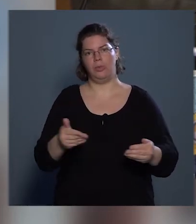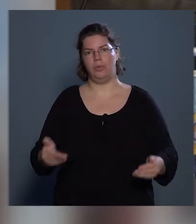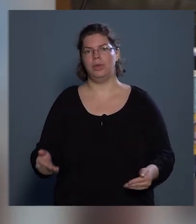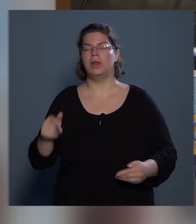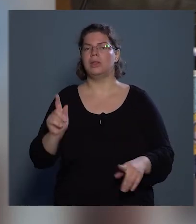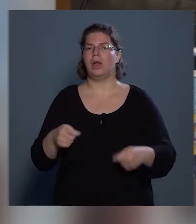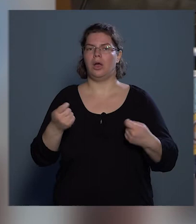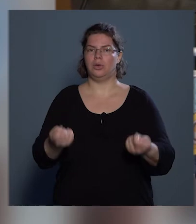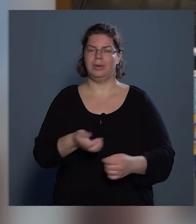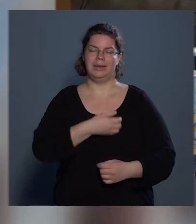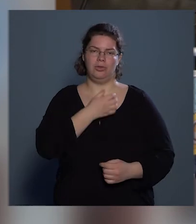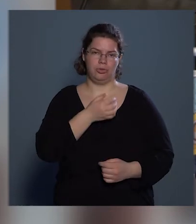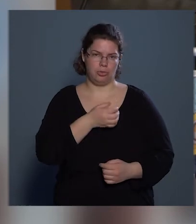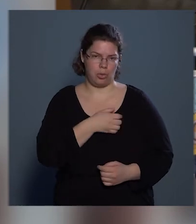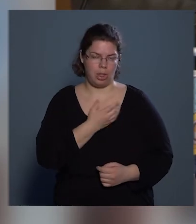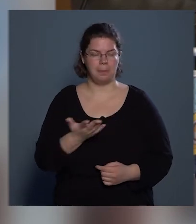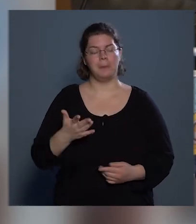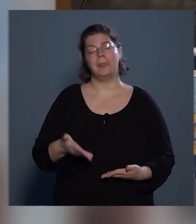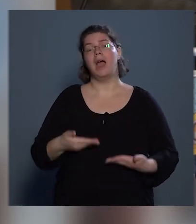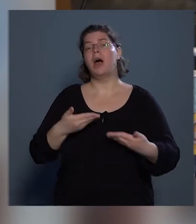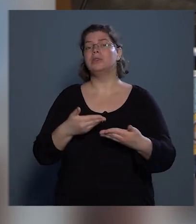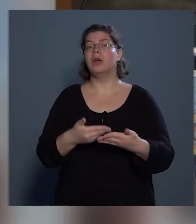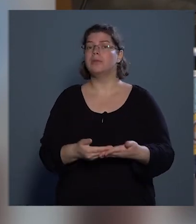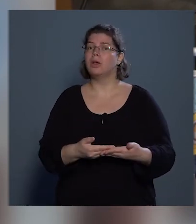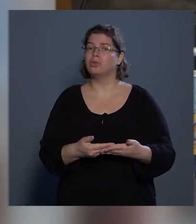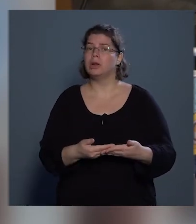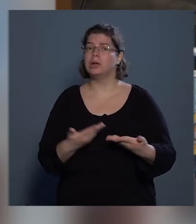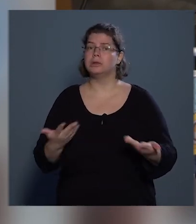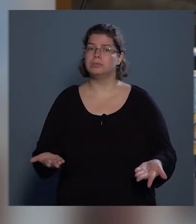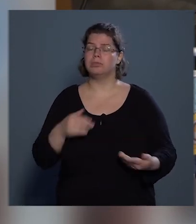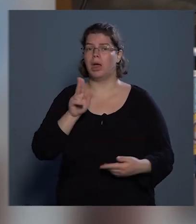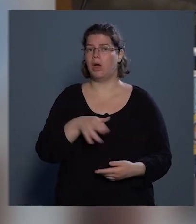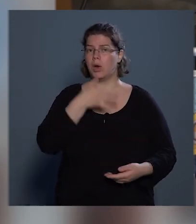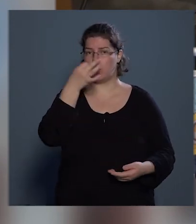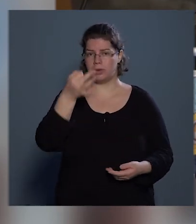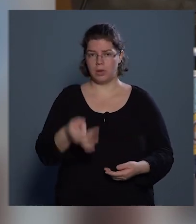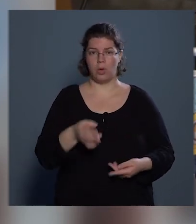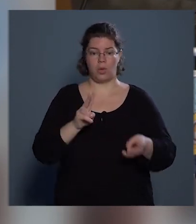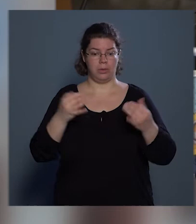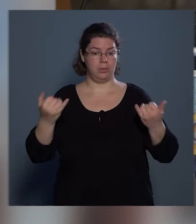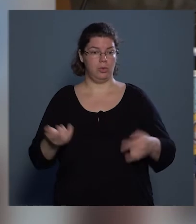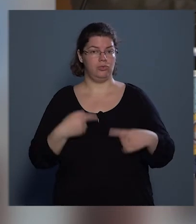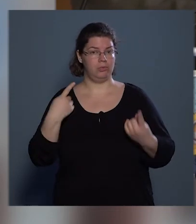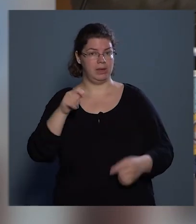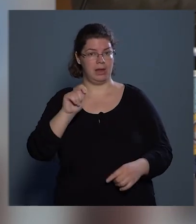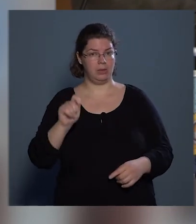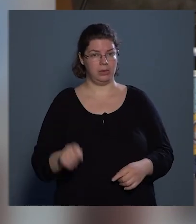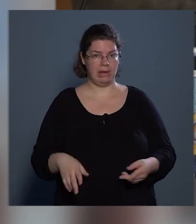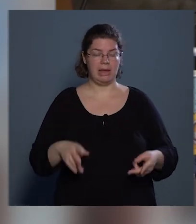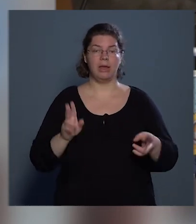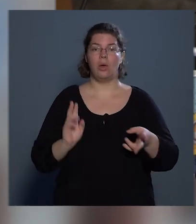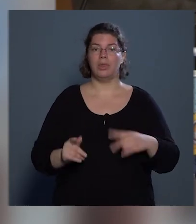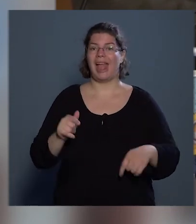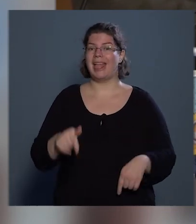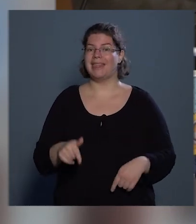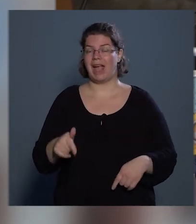iskola. A javaslat azonban arról szól, hogy most eldöntenénk azt, hogy ennek az